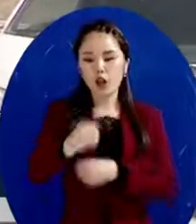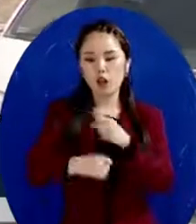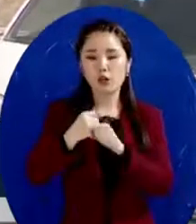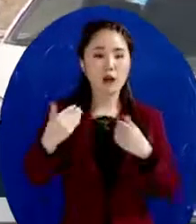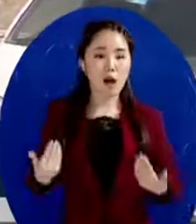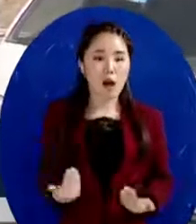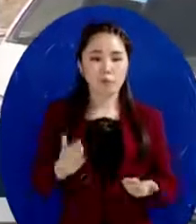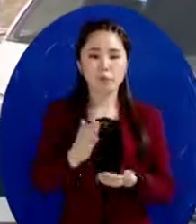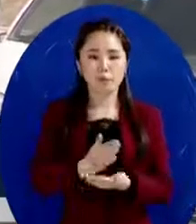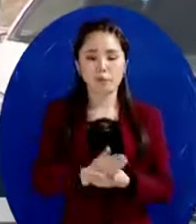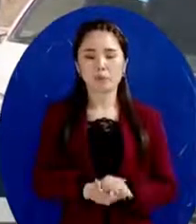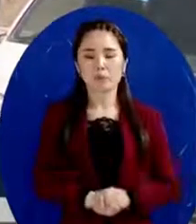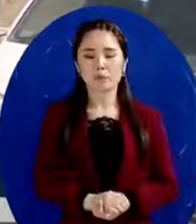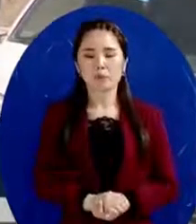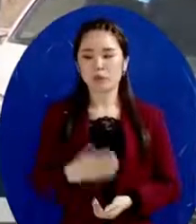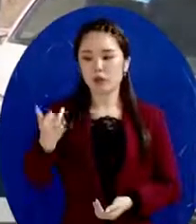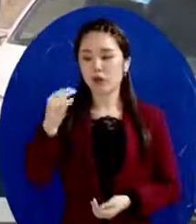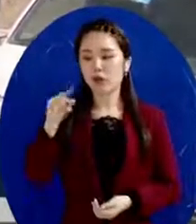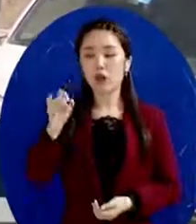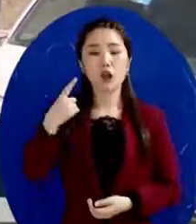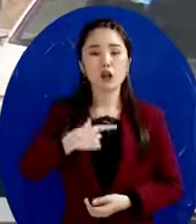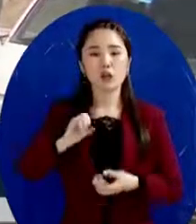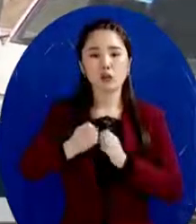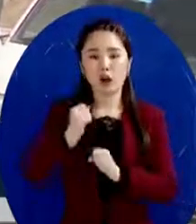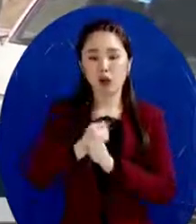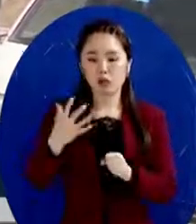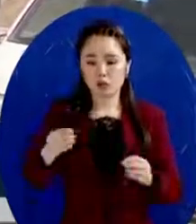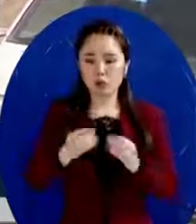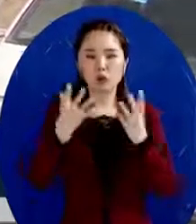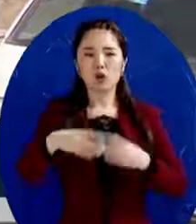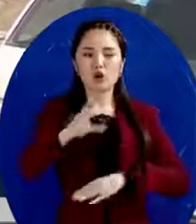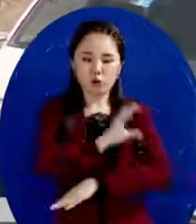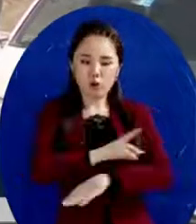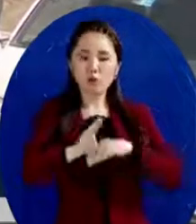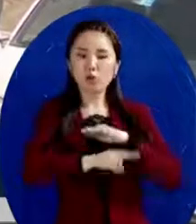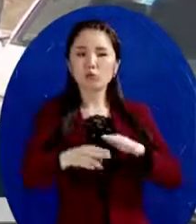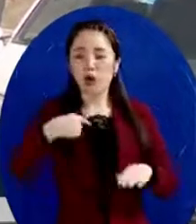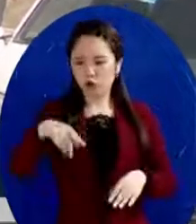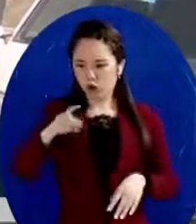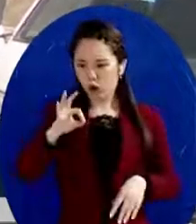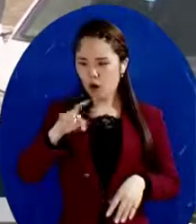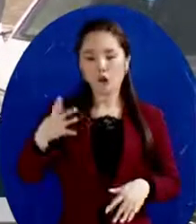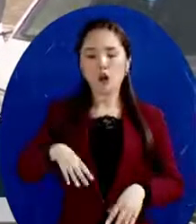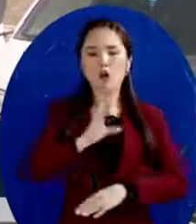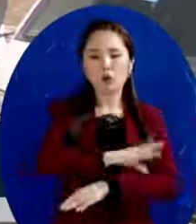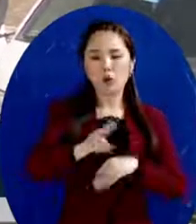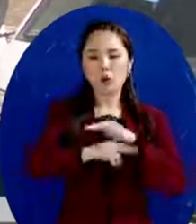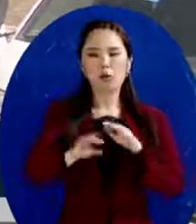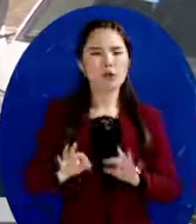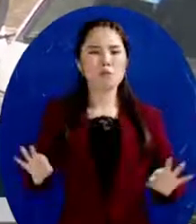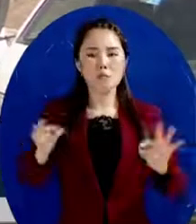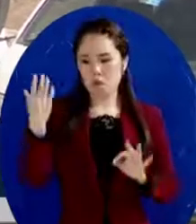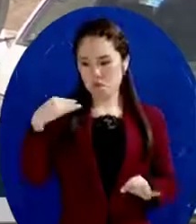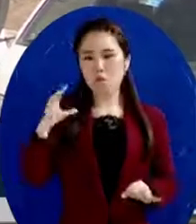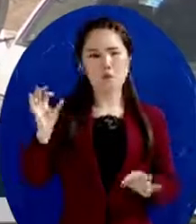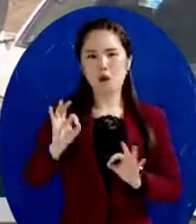Тэгээ одоо учрал гишүүний маань хийсэн юу бүтээн байгуулалтын сургууль цэцэрлэг байна. Манай хороо ч одоо сургууль цэцэрлэггүй ер нь